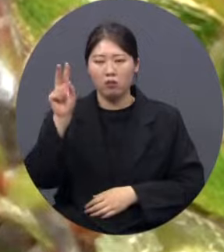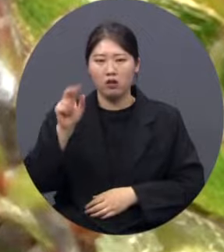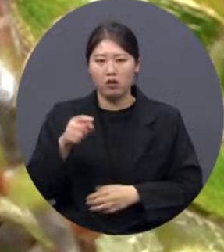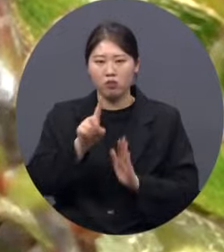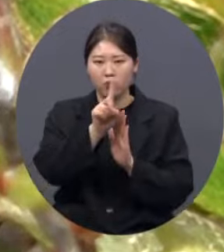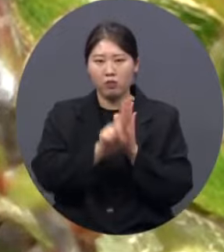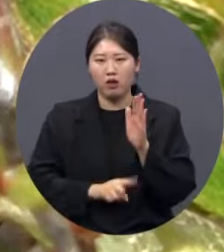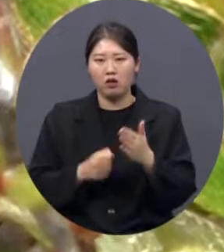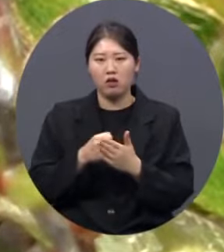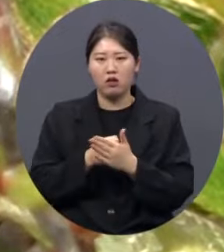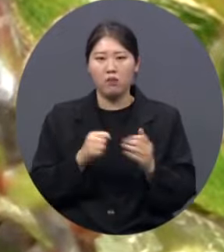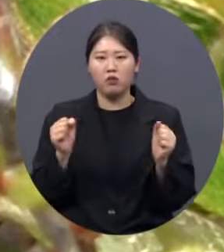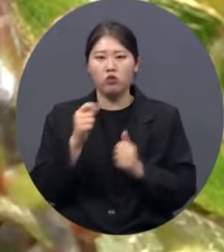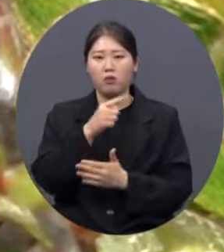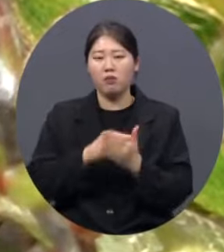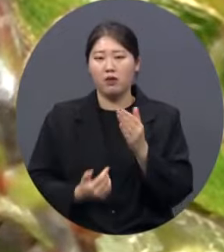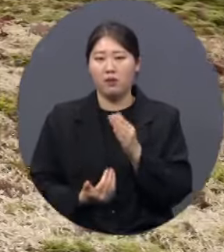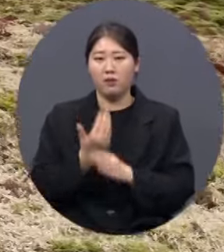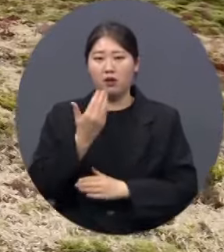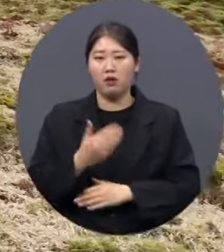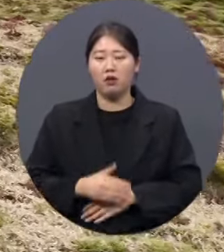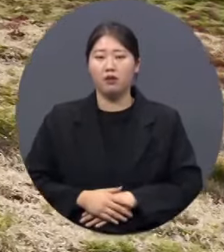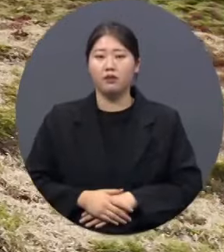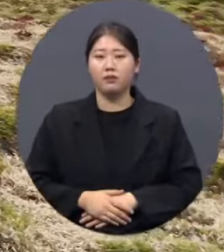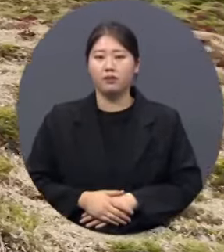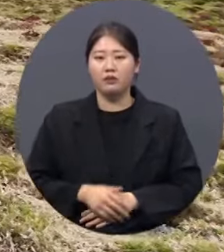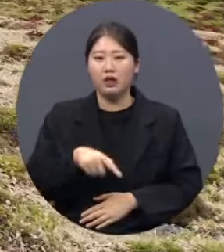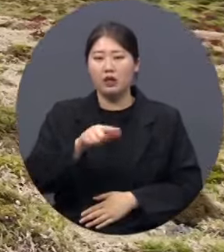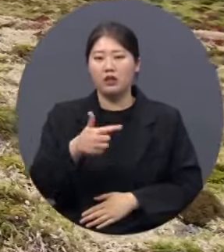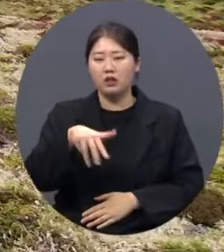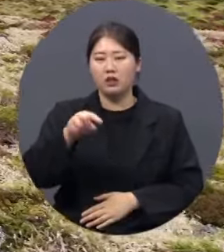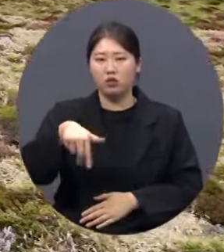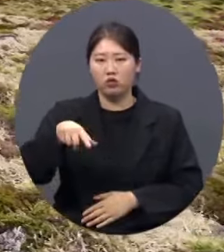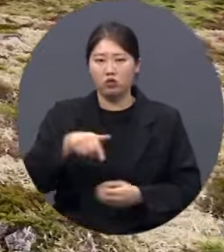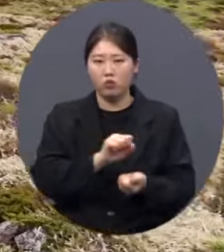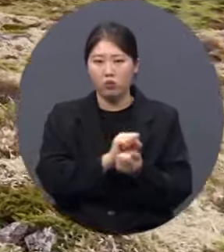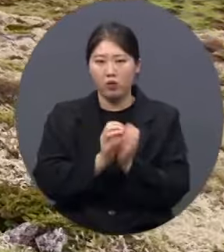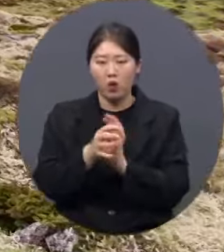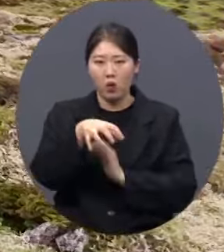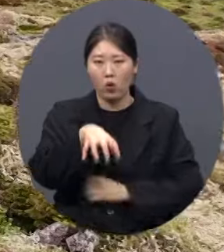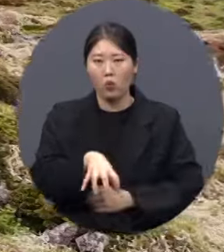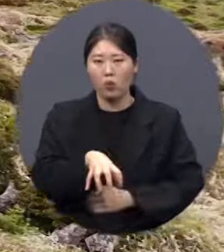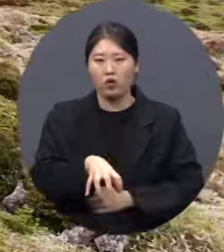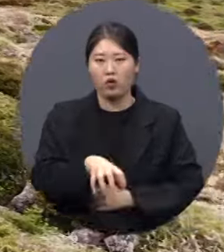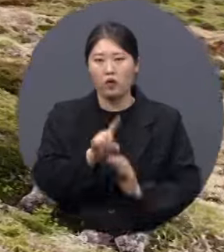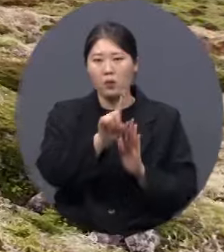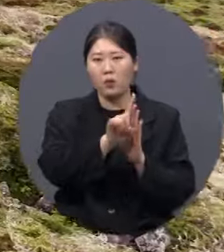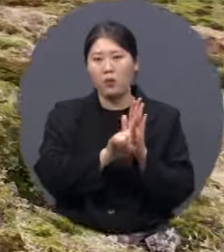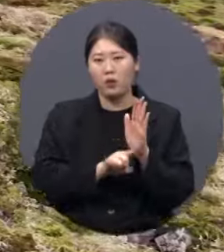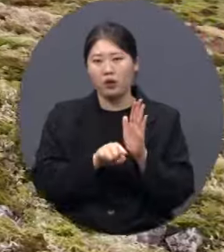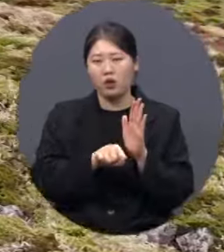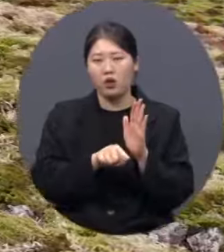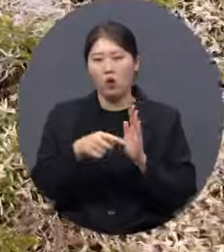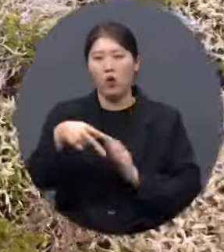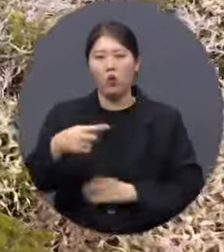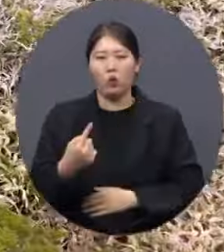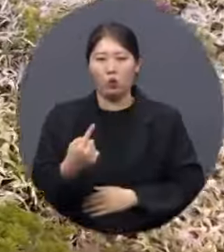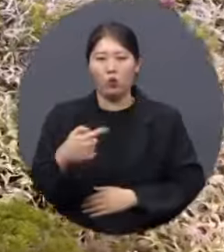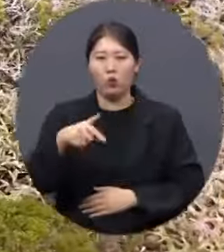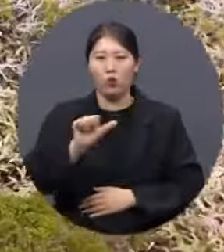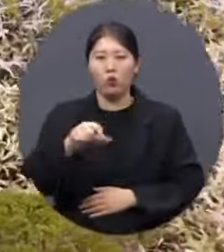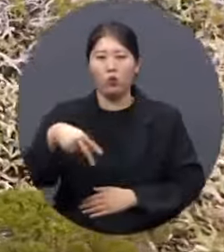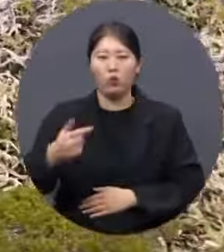떨어져 냉의 피해를 입었습니다 산철 죽이 모여 있는 곳은 평년 최저 기온이 5도 안팎인데 지난달